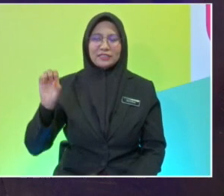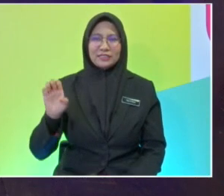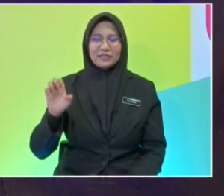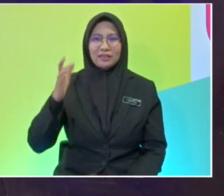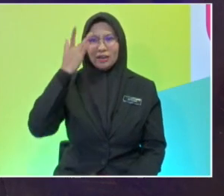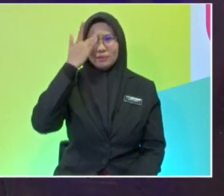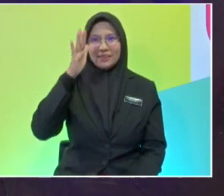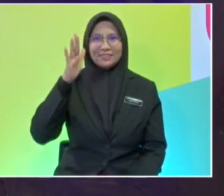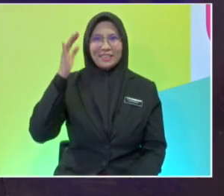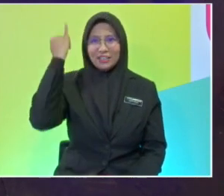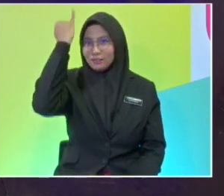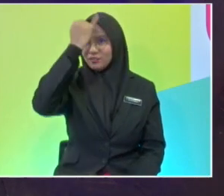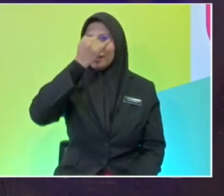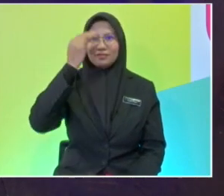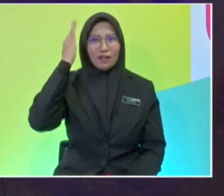oke